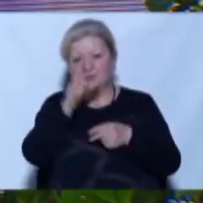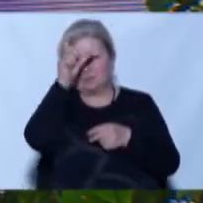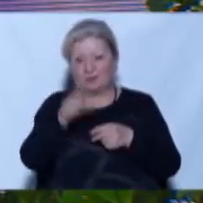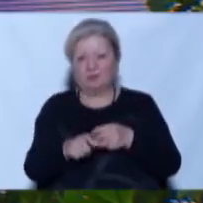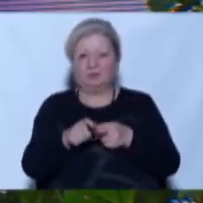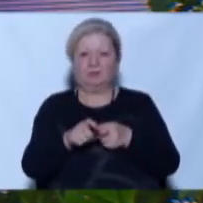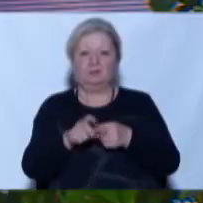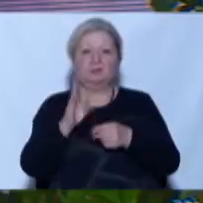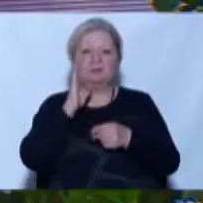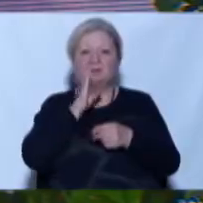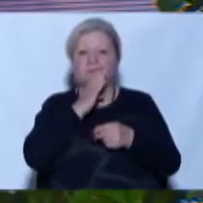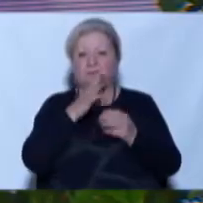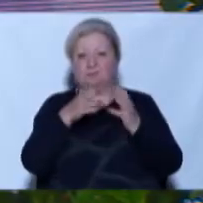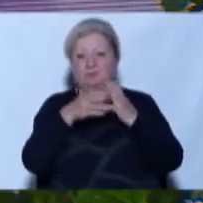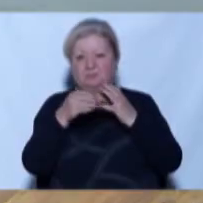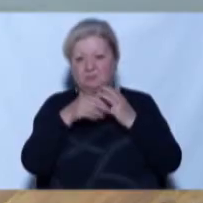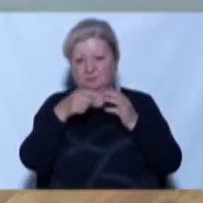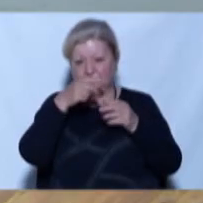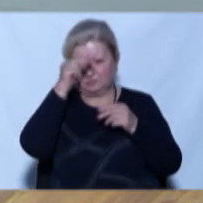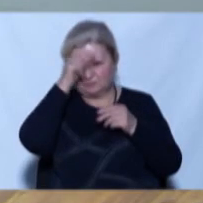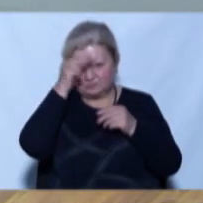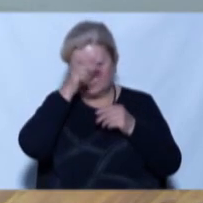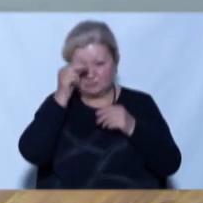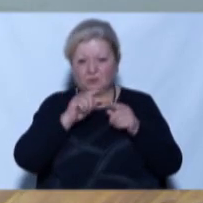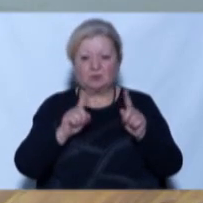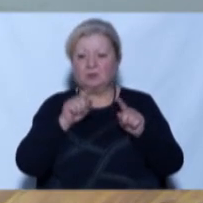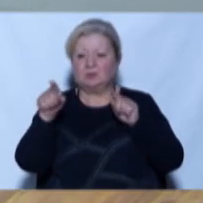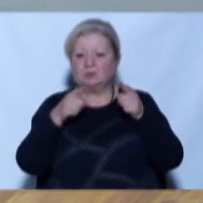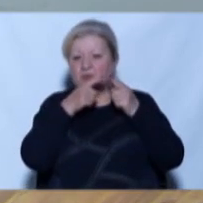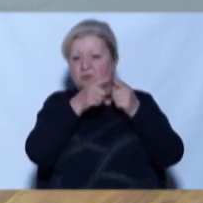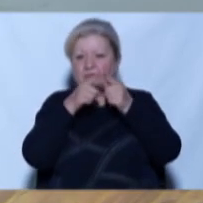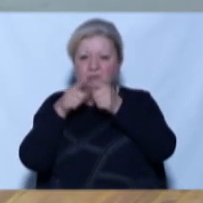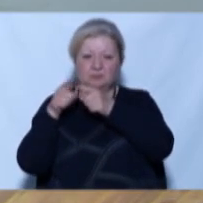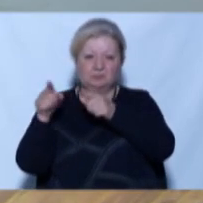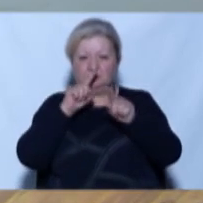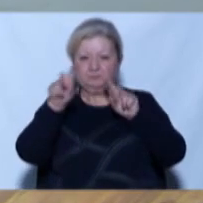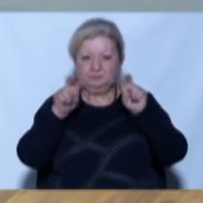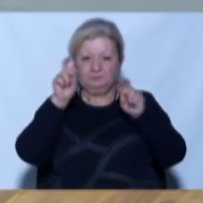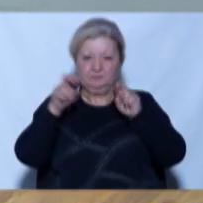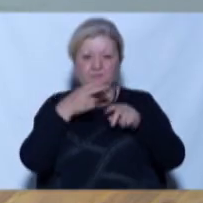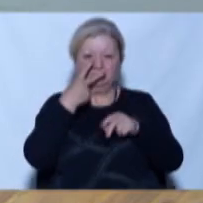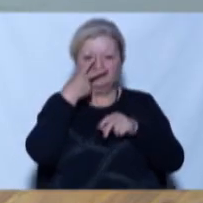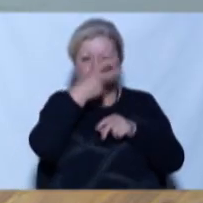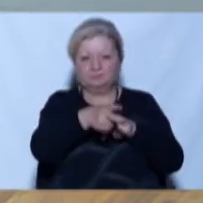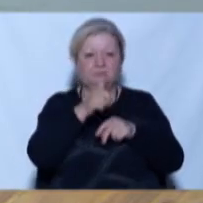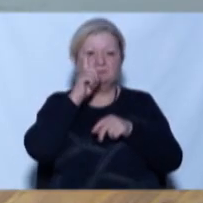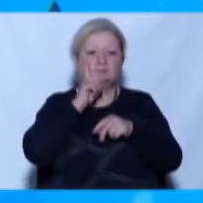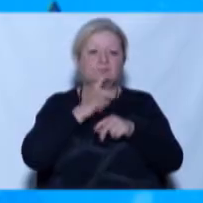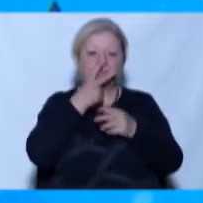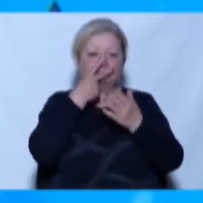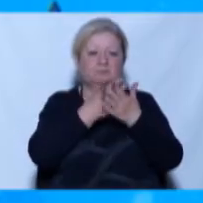ადამიანს დედამიწის შემეცნებისთვის, რომ დედამიწის ყველა კუთხეში მისულიყო, დამტკბარიყო მისი